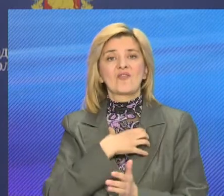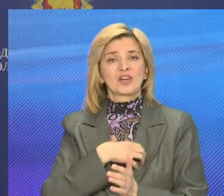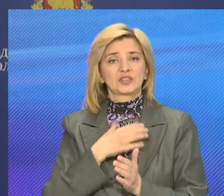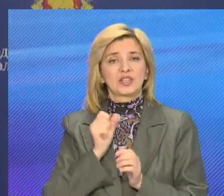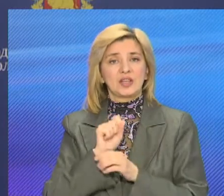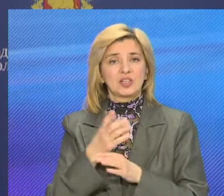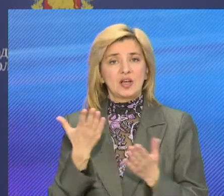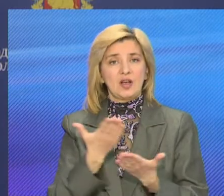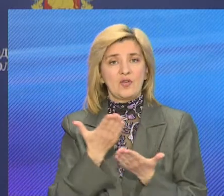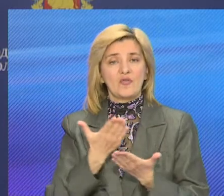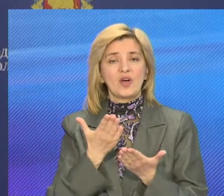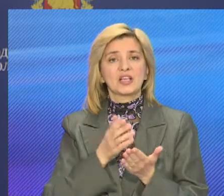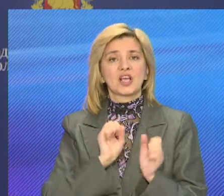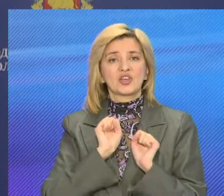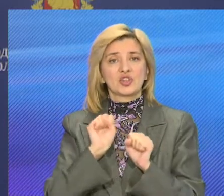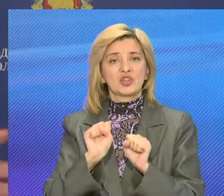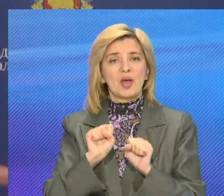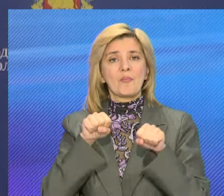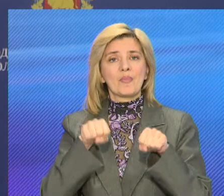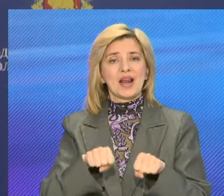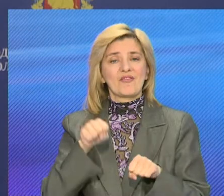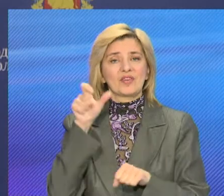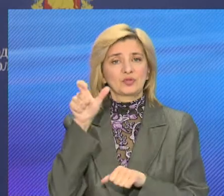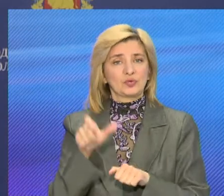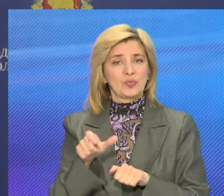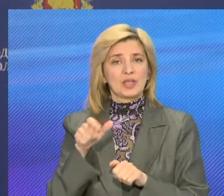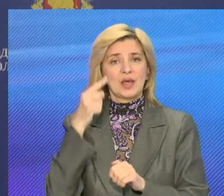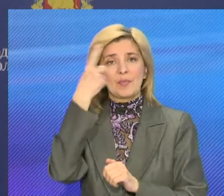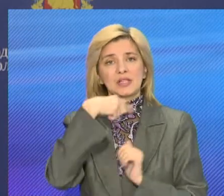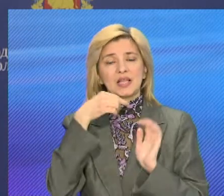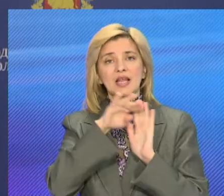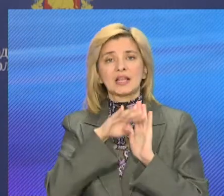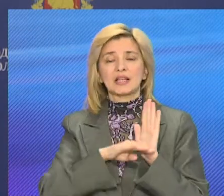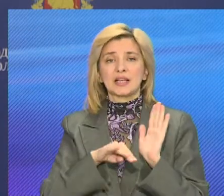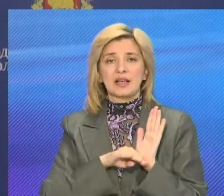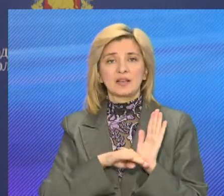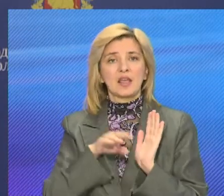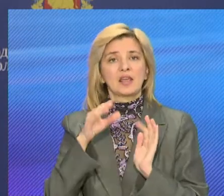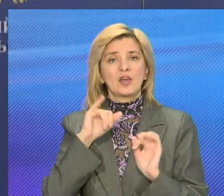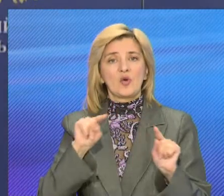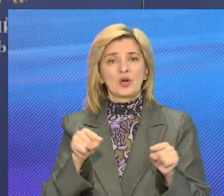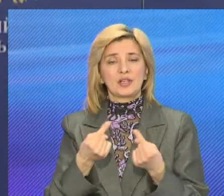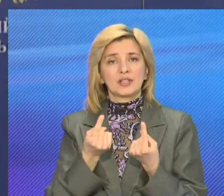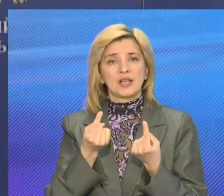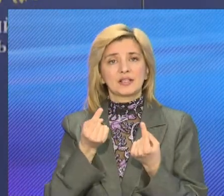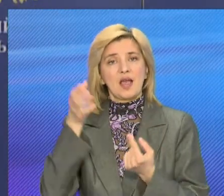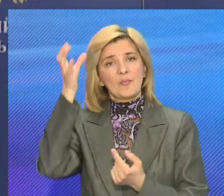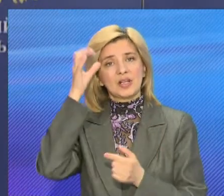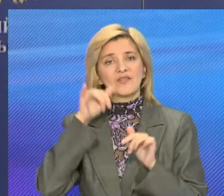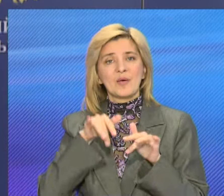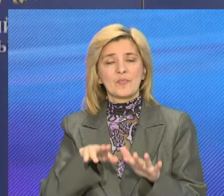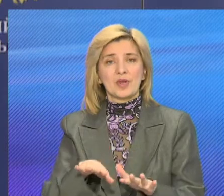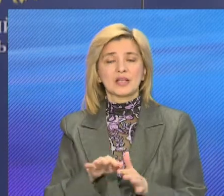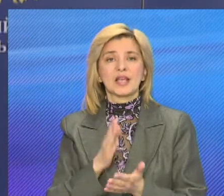и защита прав субъектов персональных данных и организация образовательного процесса по вопросам защиты персональных данных. Есть таких три